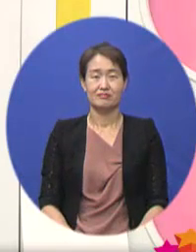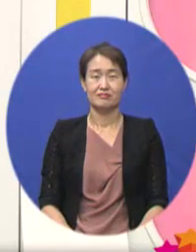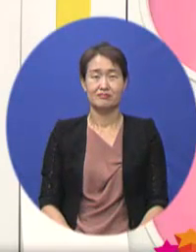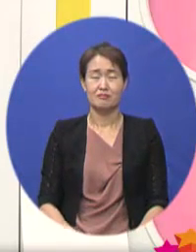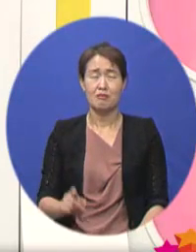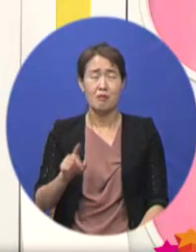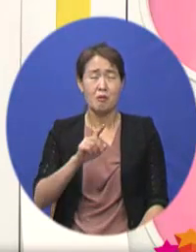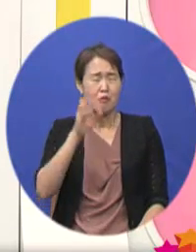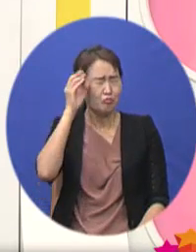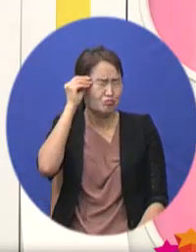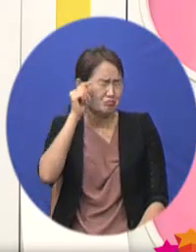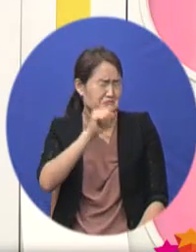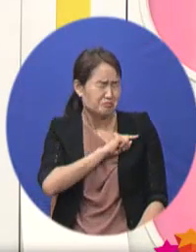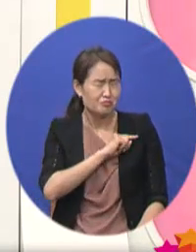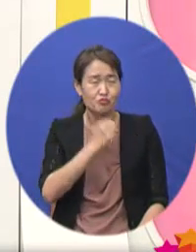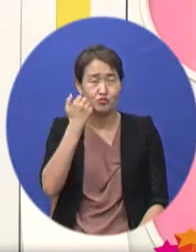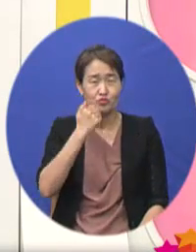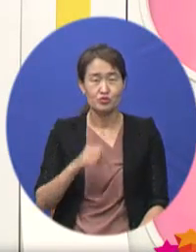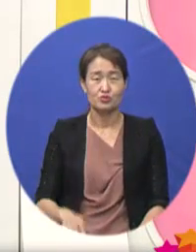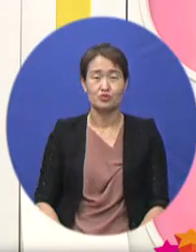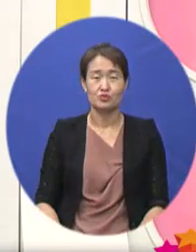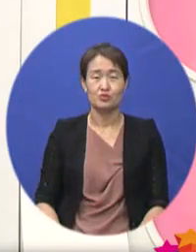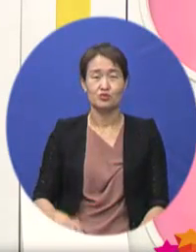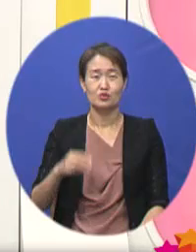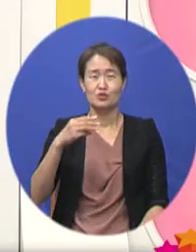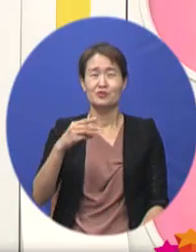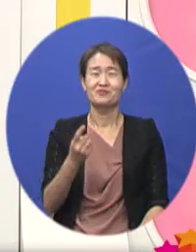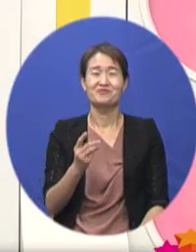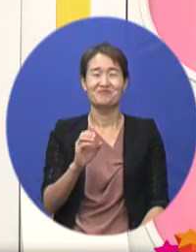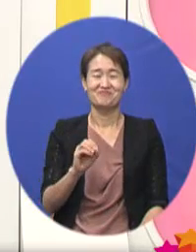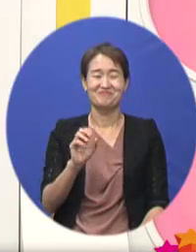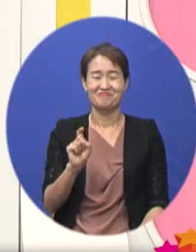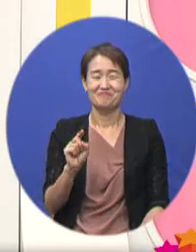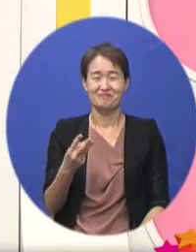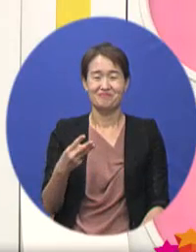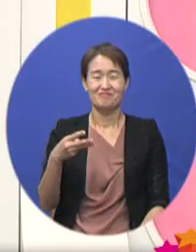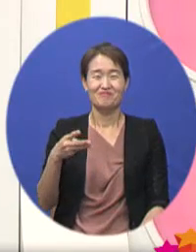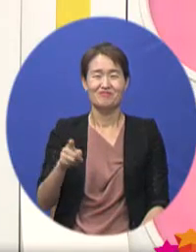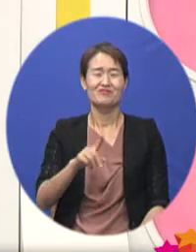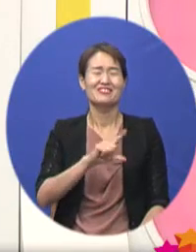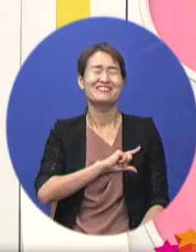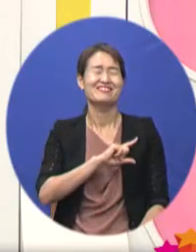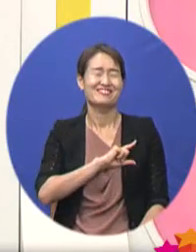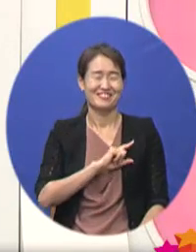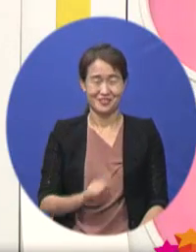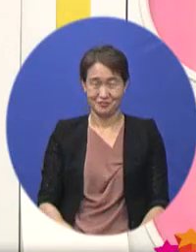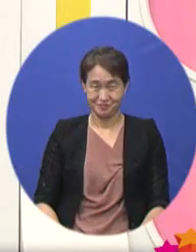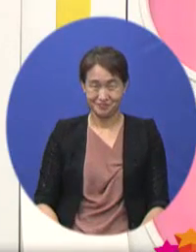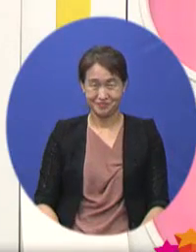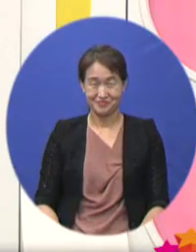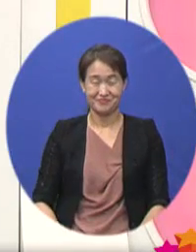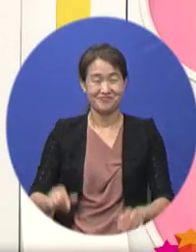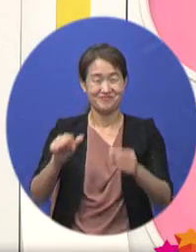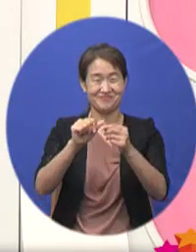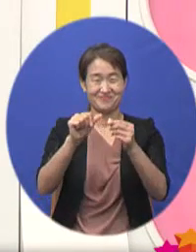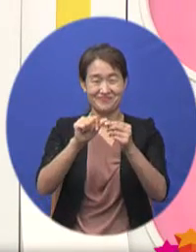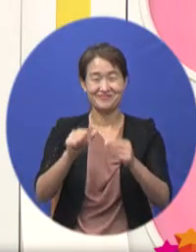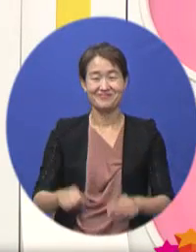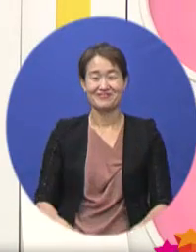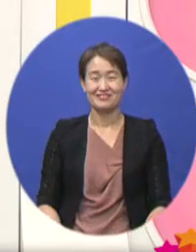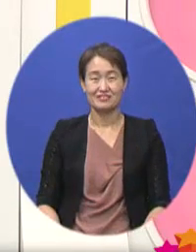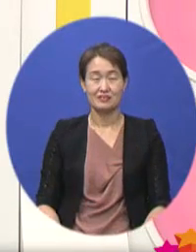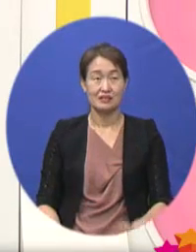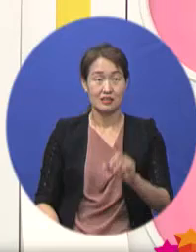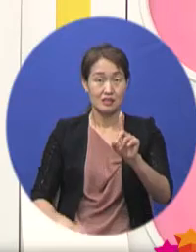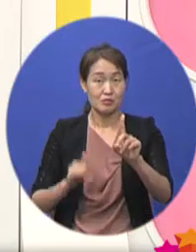제일 무식한 사람 모르겠는데. 모르죠? 네. 통몰라. 통몰라? 이름이 통몰라. 네. 자, 이제 다섯 네. 번째. 자,